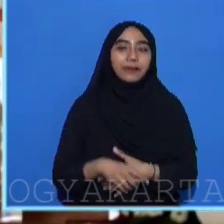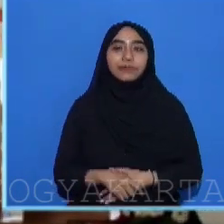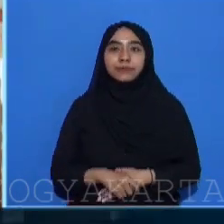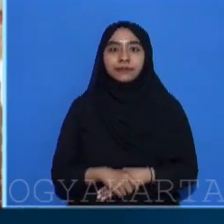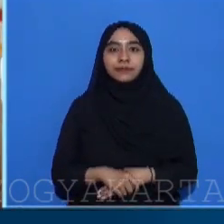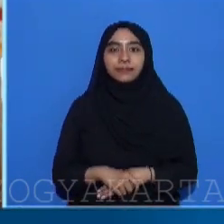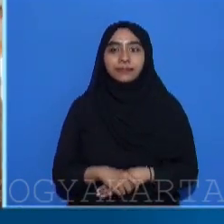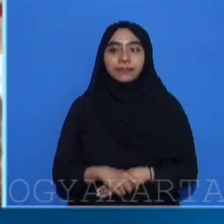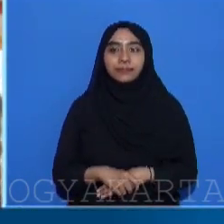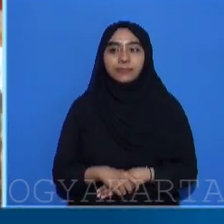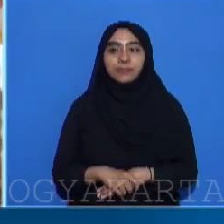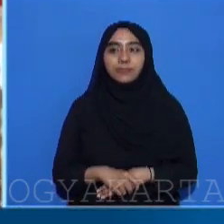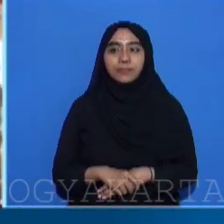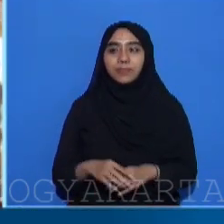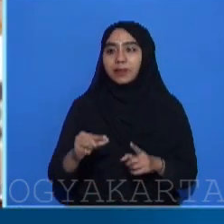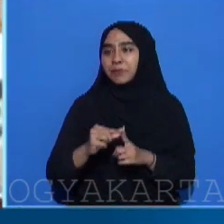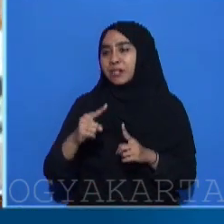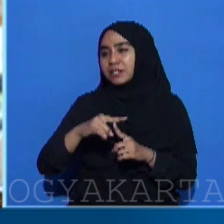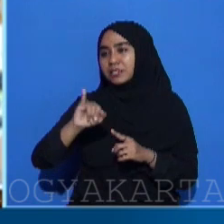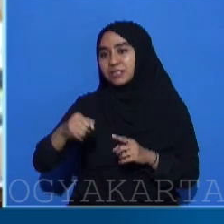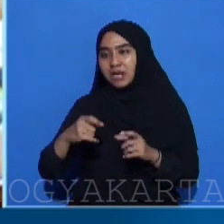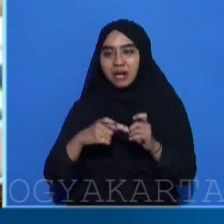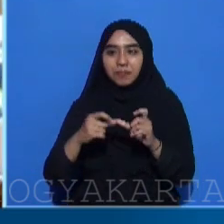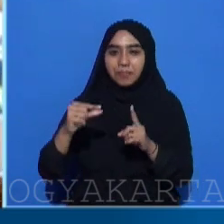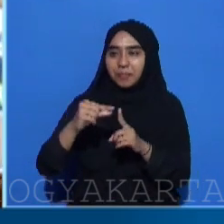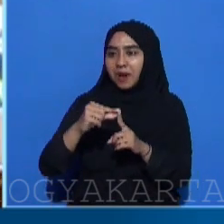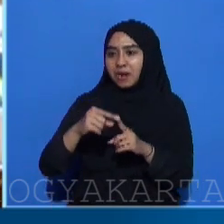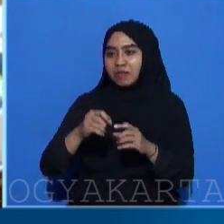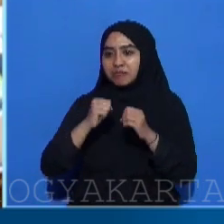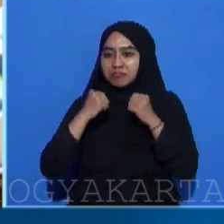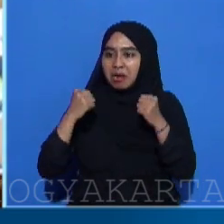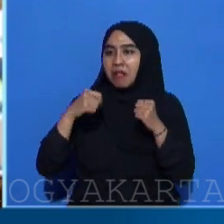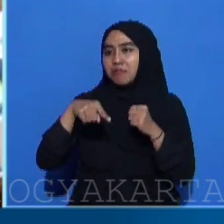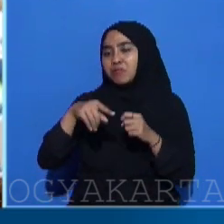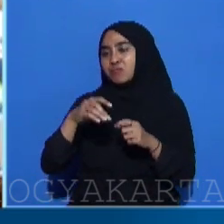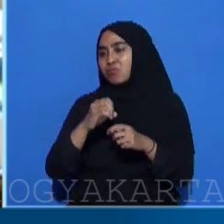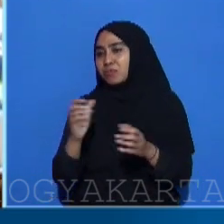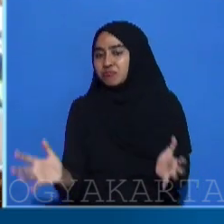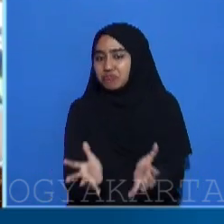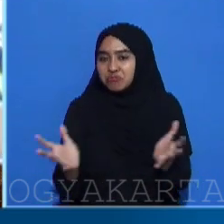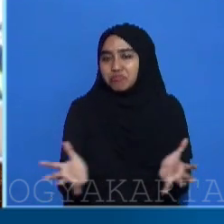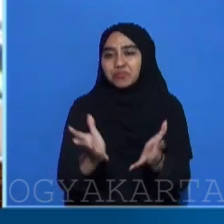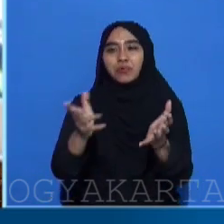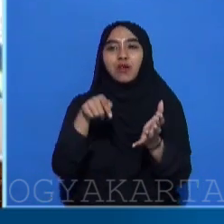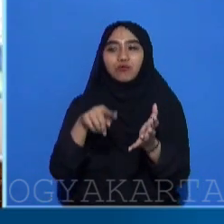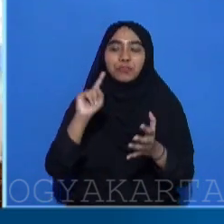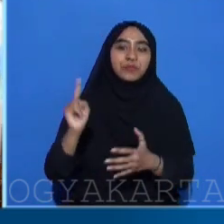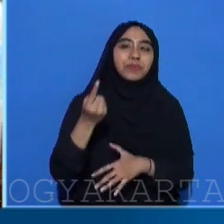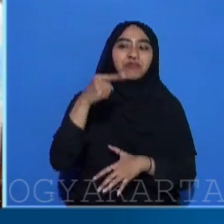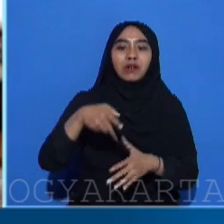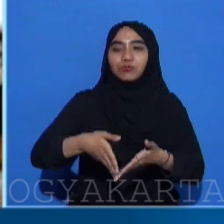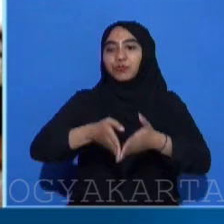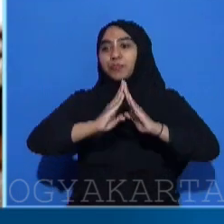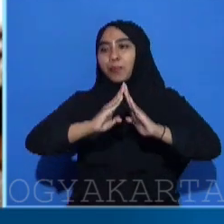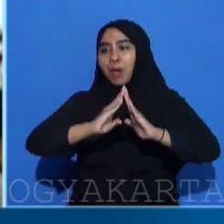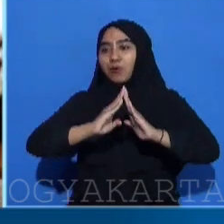Gebyar pjsb merdeka adalah salah satu bentuk komitmen dan kontribusi dalam mendukung terwujudnya Prioritas pembangunan melalui pengembangan ekonomi masyarakat